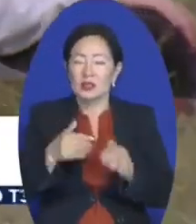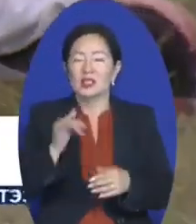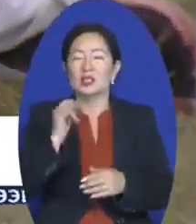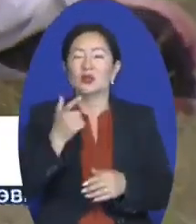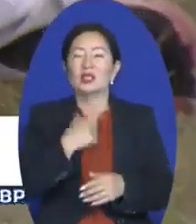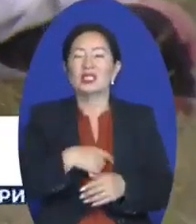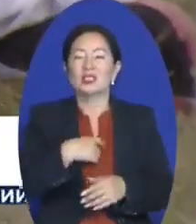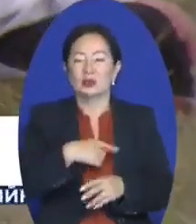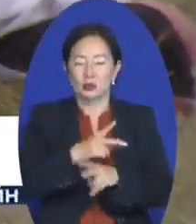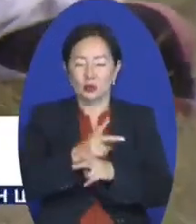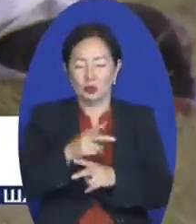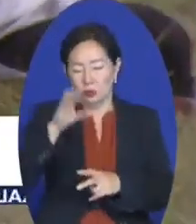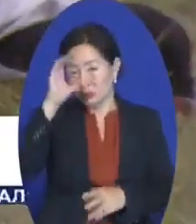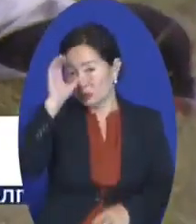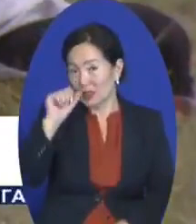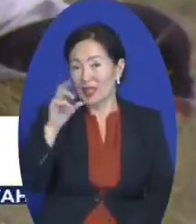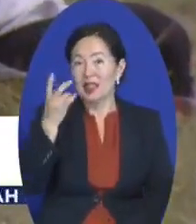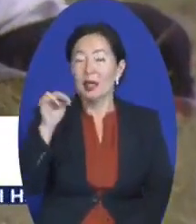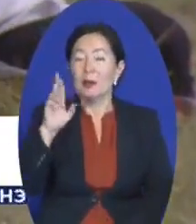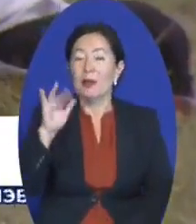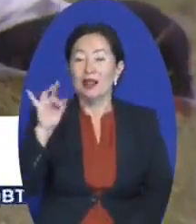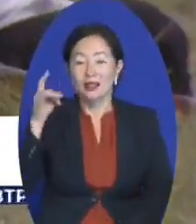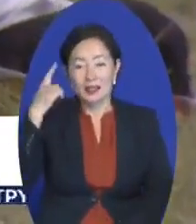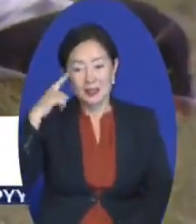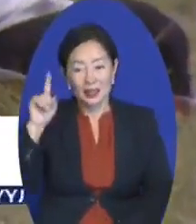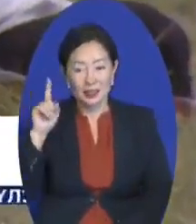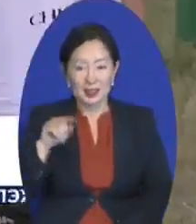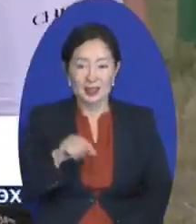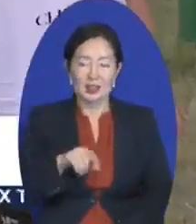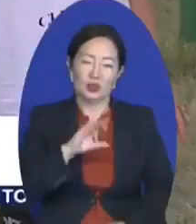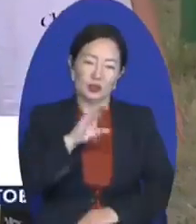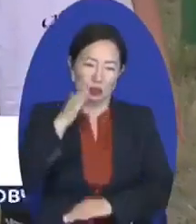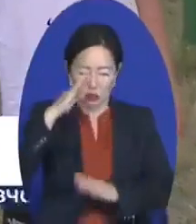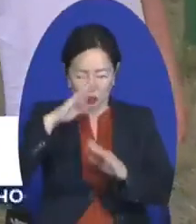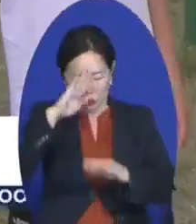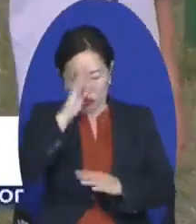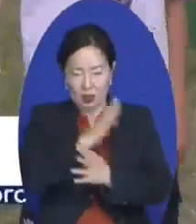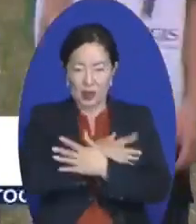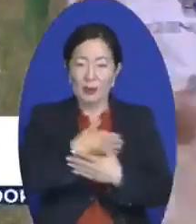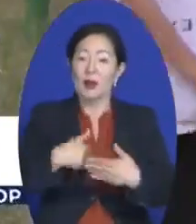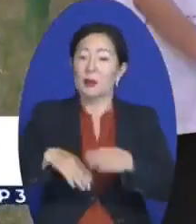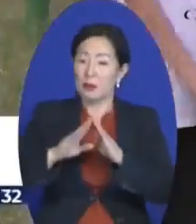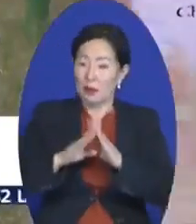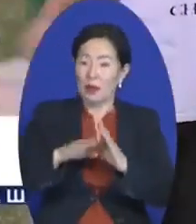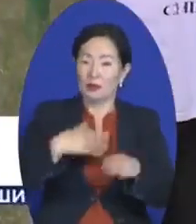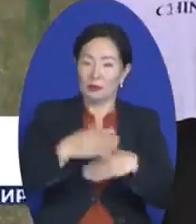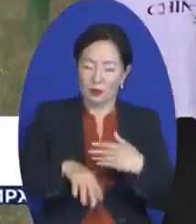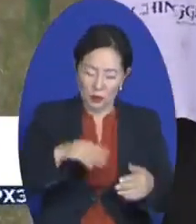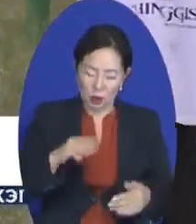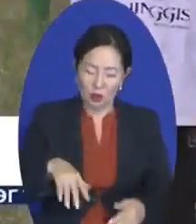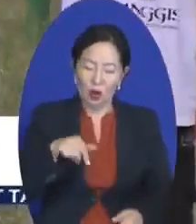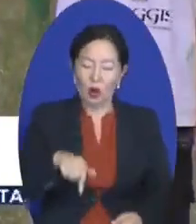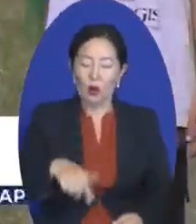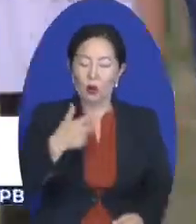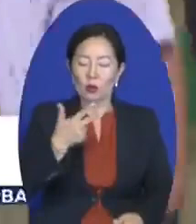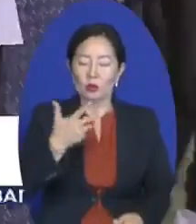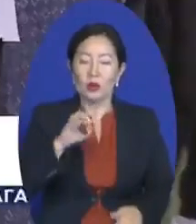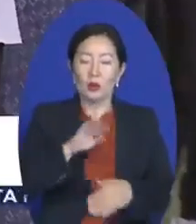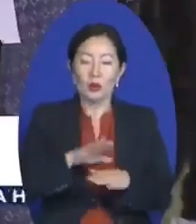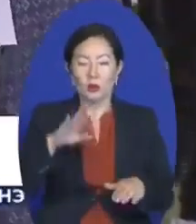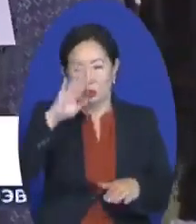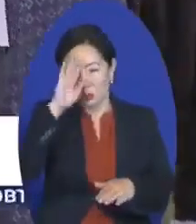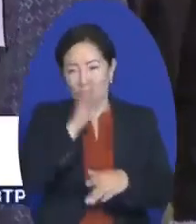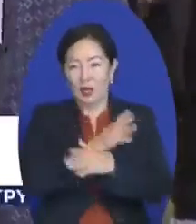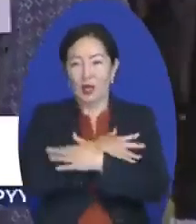хурлын гишүүн Хуульцод дотоод хэргийн сайд Нямбаатар санаачлаг гарган энэхүү цуслаг байгуулжээ. Үүнээс хойш 350 гаруй хүүхэд зуны